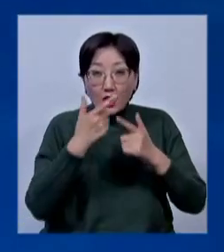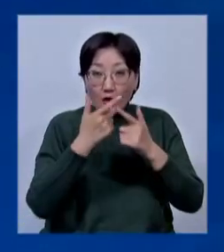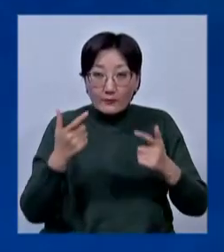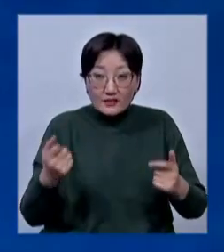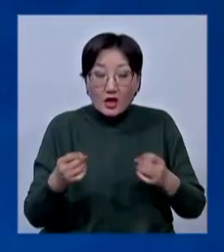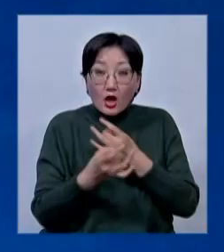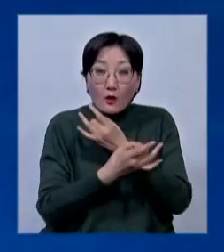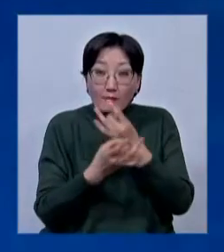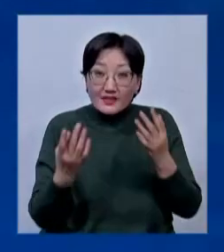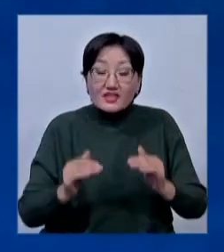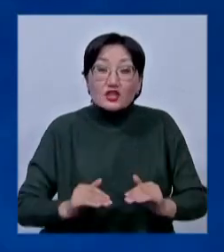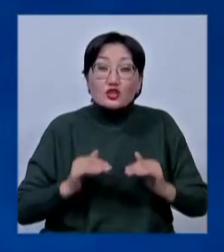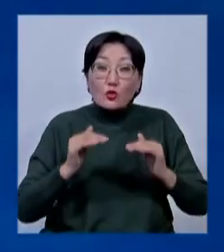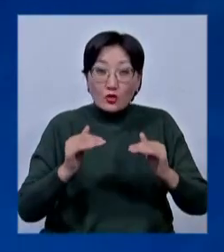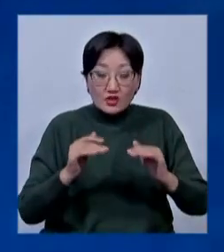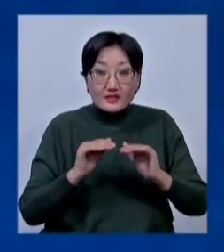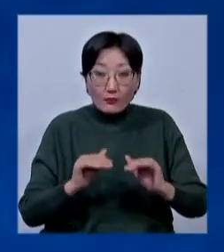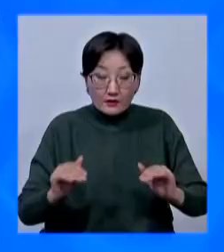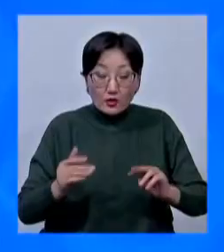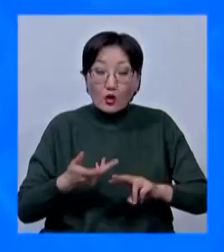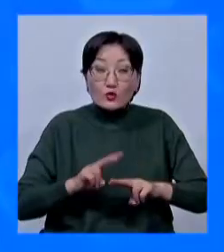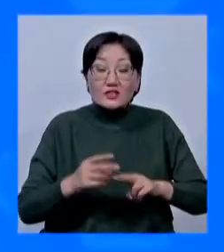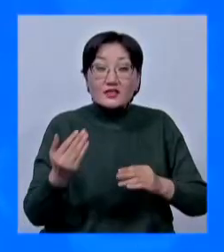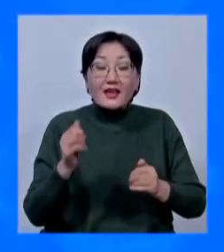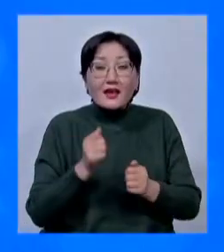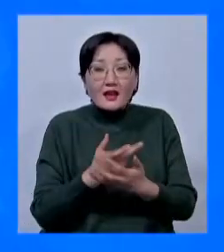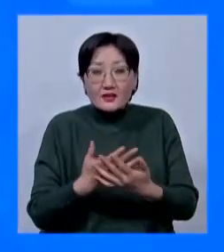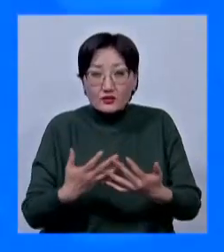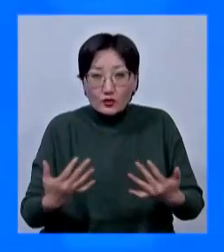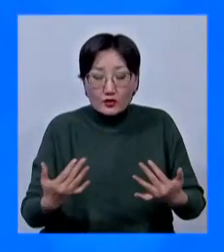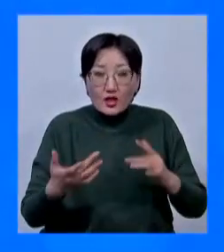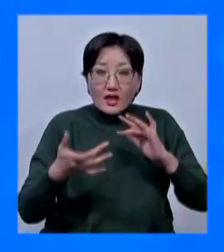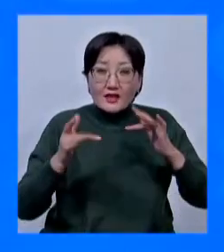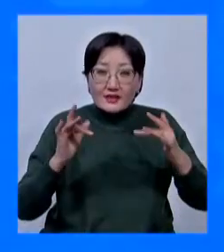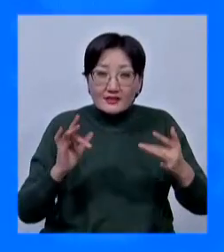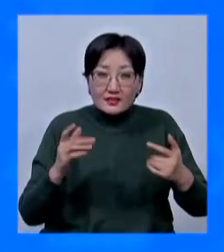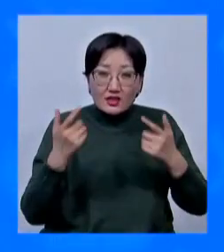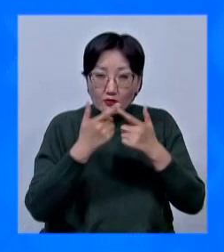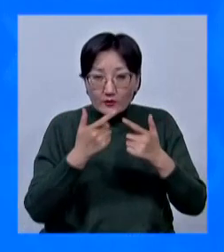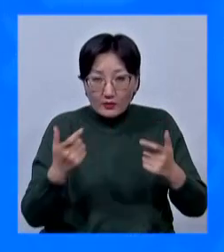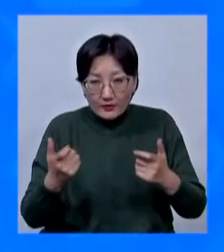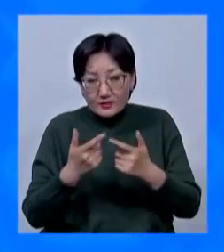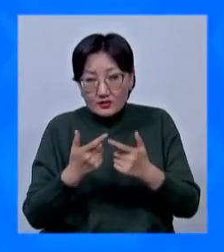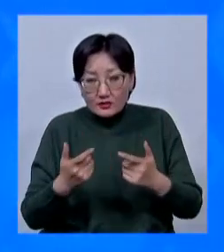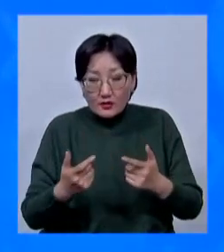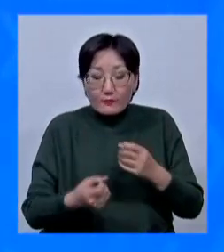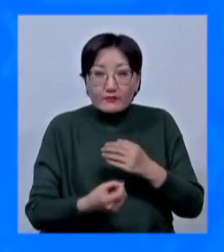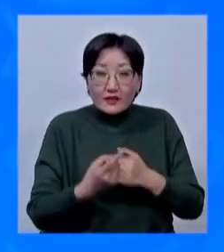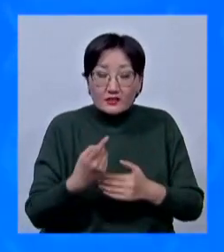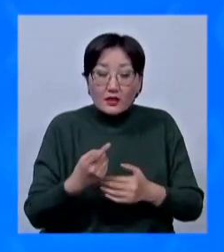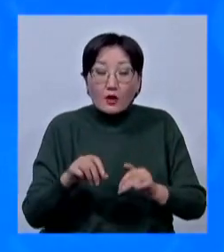ақпараттық мәдениеті жоғарылайды оқушылардың. Өйткені олар әртүрлі көздерден, интернет көзінен, әртүрлі источниктардан, интернет көзінен